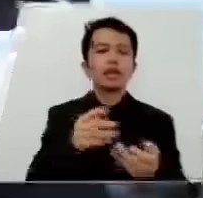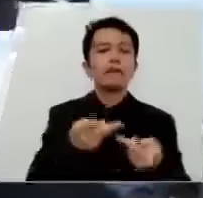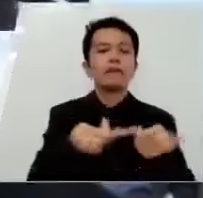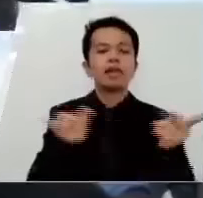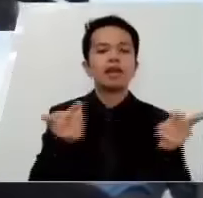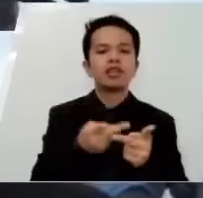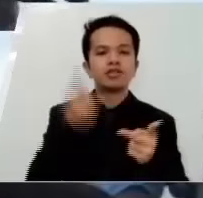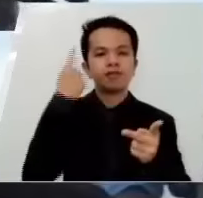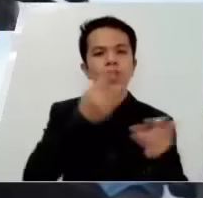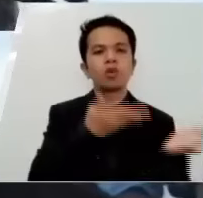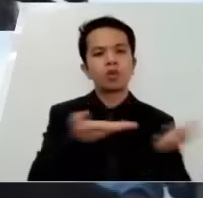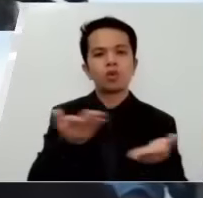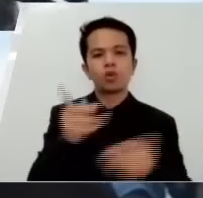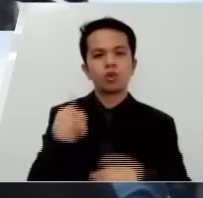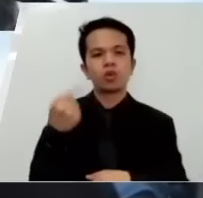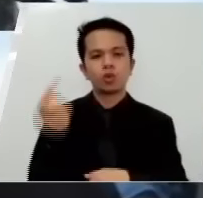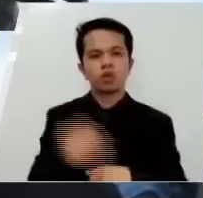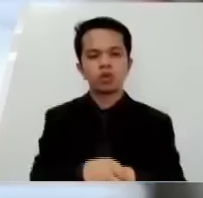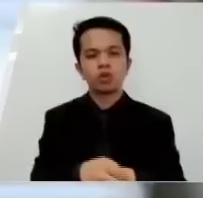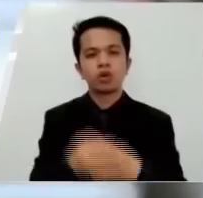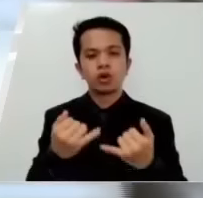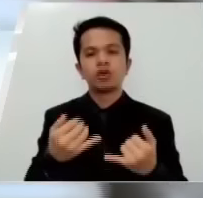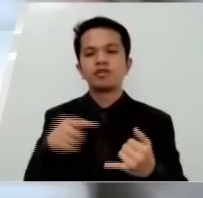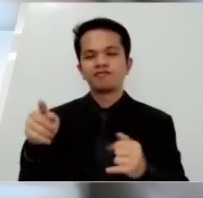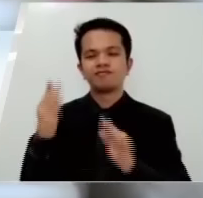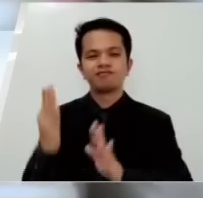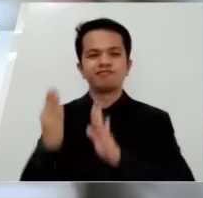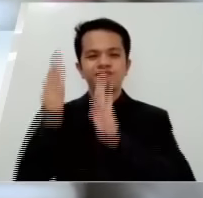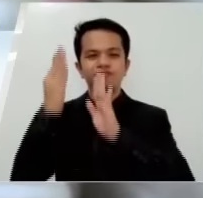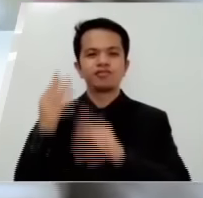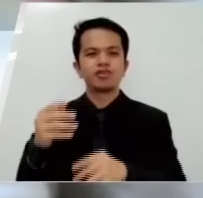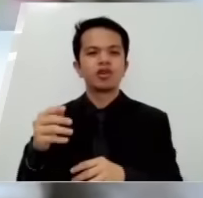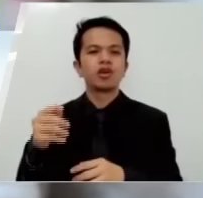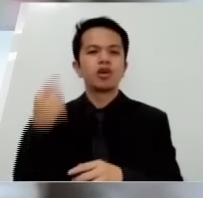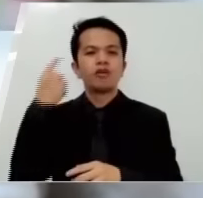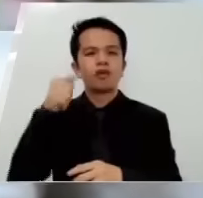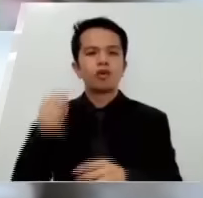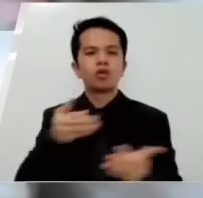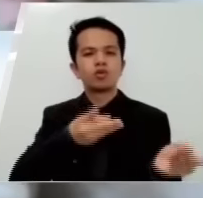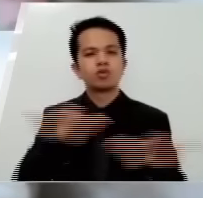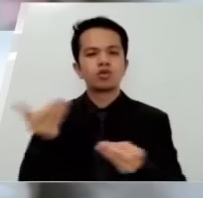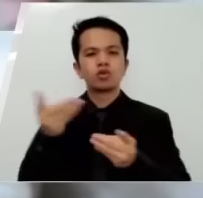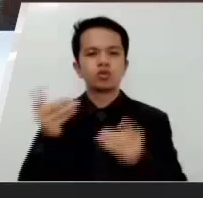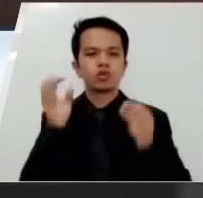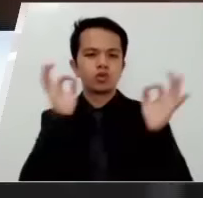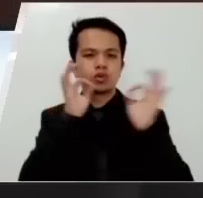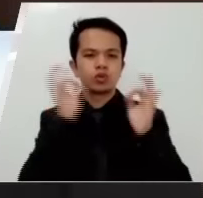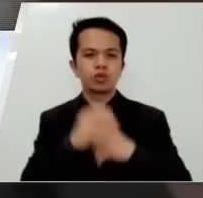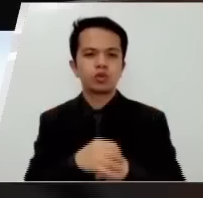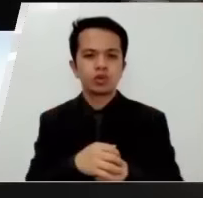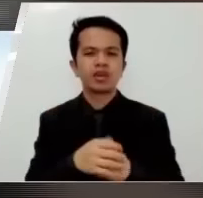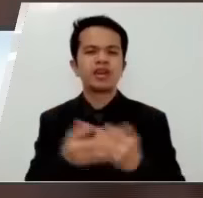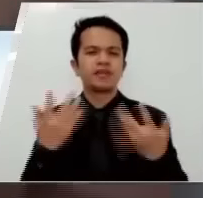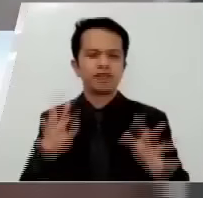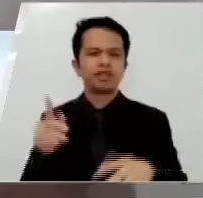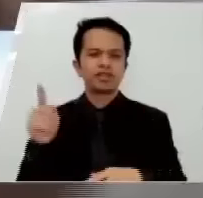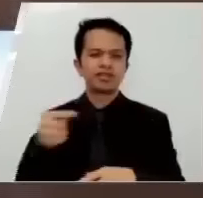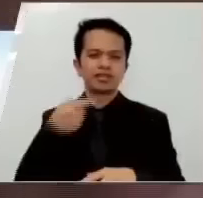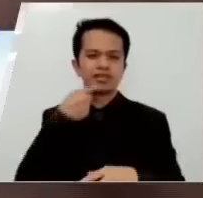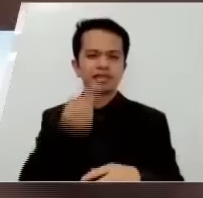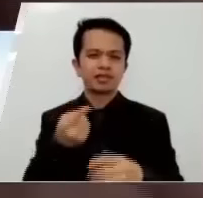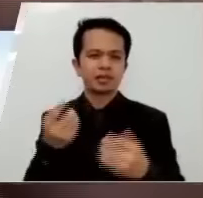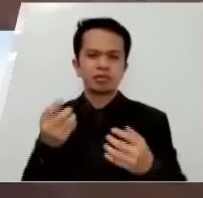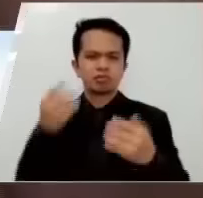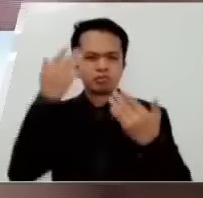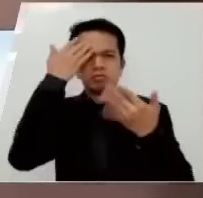ang Pilipinas. Maharap naman ang naarestong suspect sa reklamong transportation of illegal drugs. Nauna na niyang iginiit na hindi niya alam na droga ang